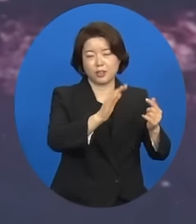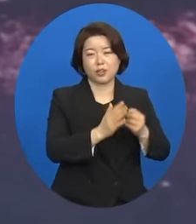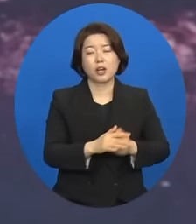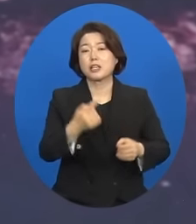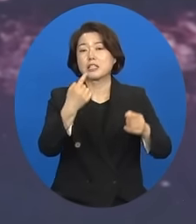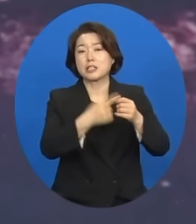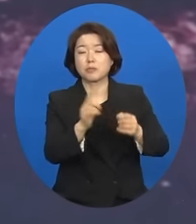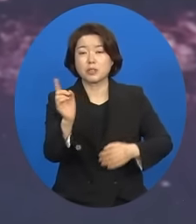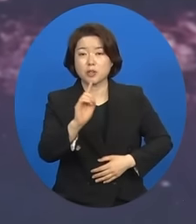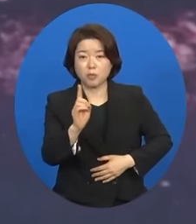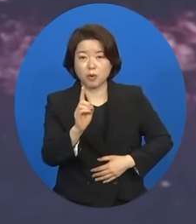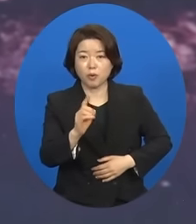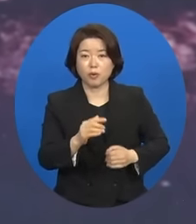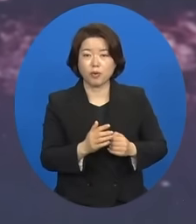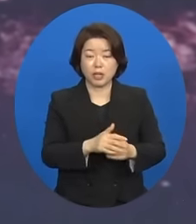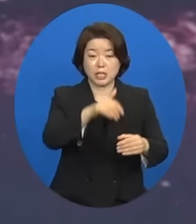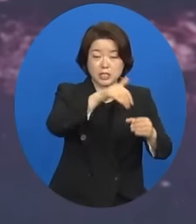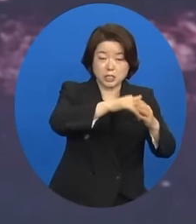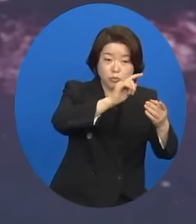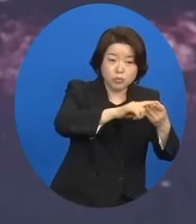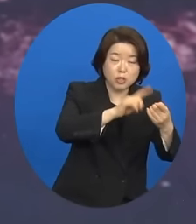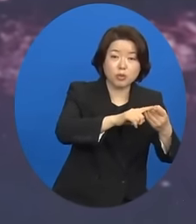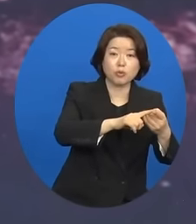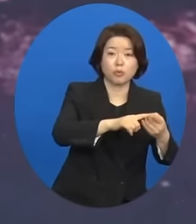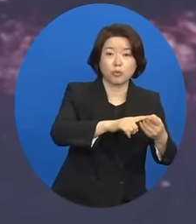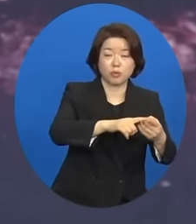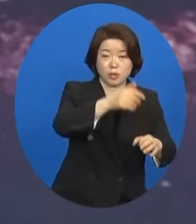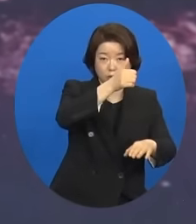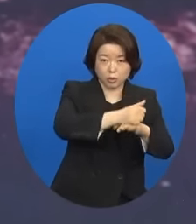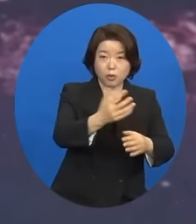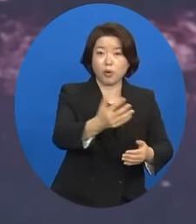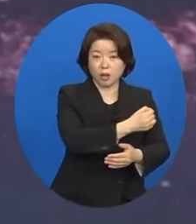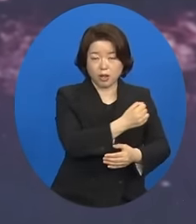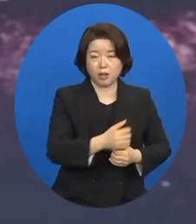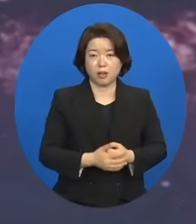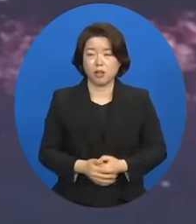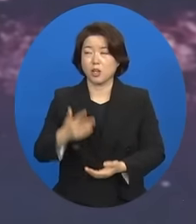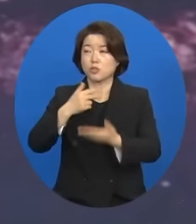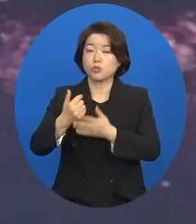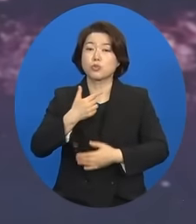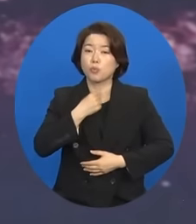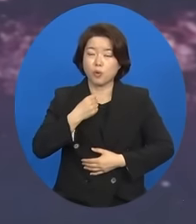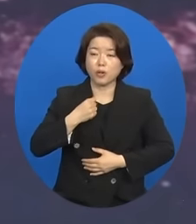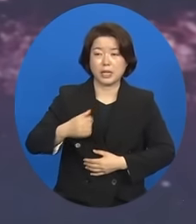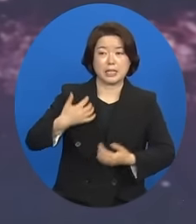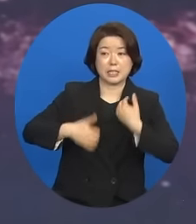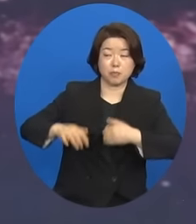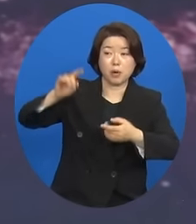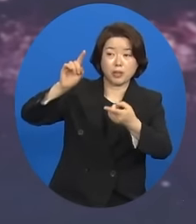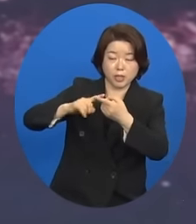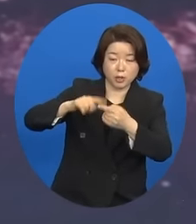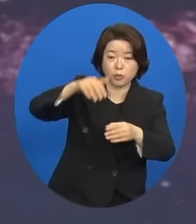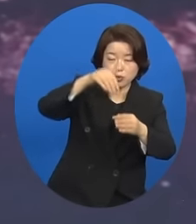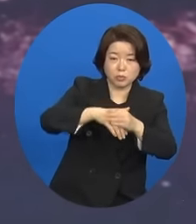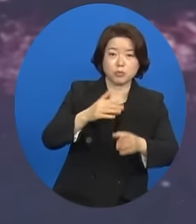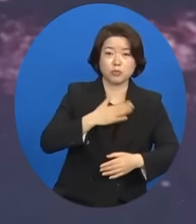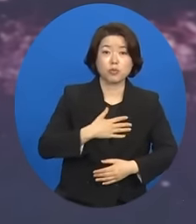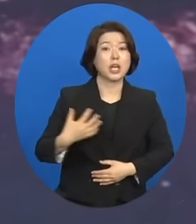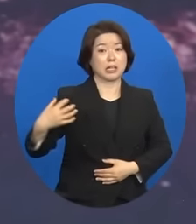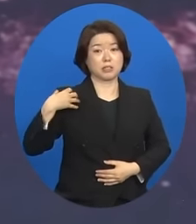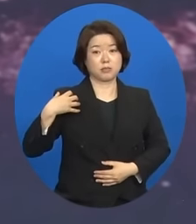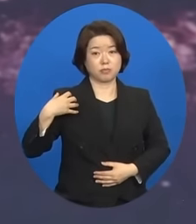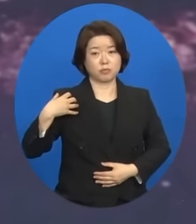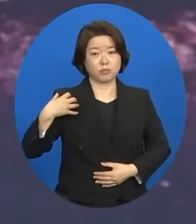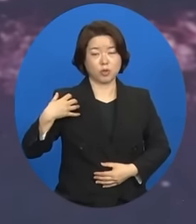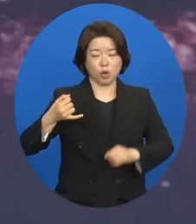원리가 뭐예요 심은대로 거둔다 주님이 원하시고 기뻐하신 것을 심는 것이 우리의 의무 고 우리가